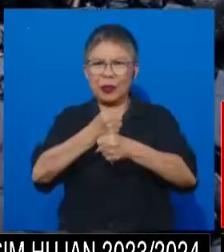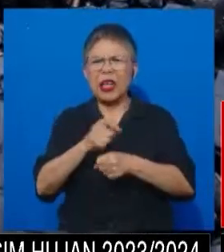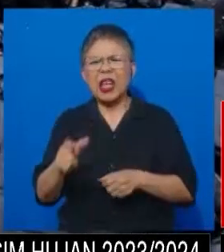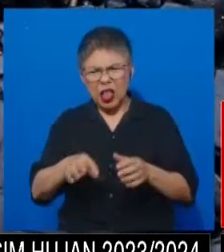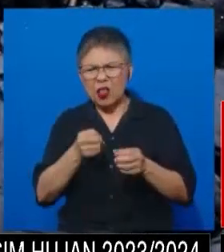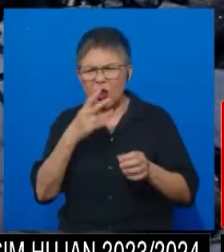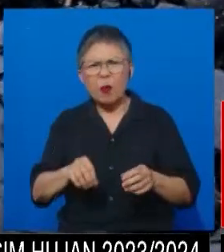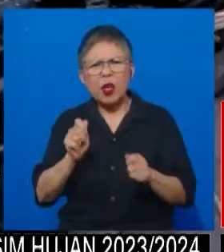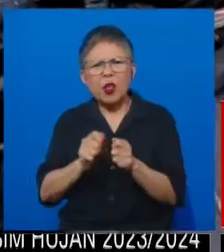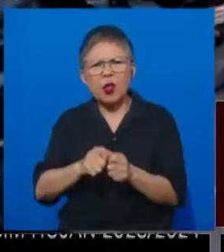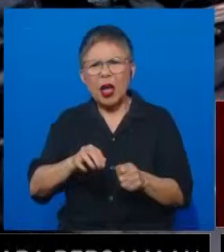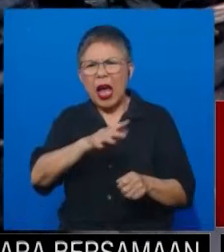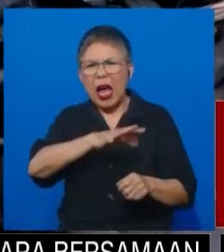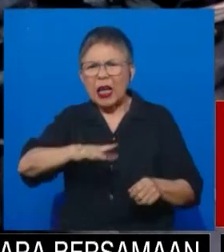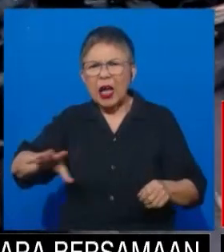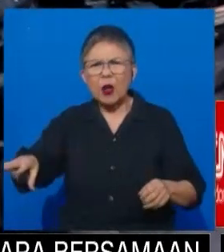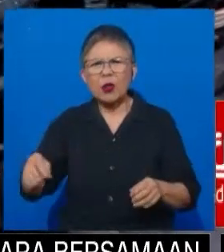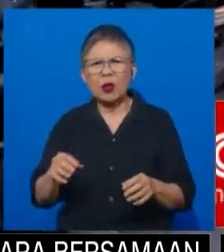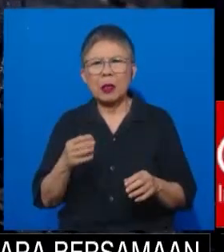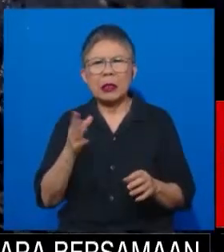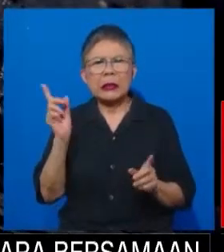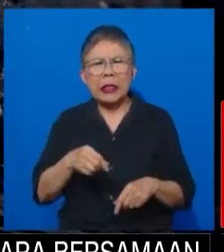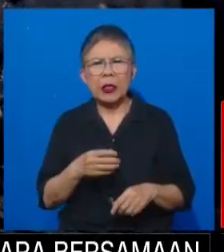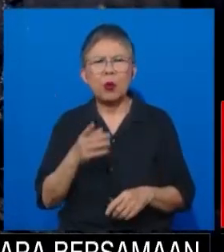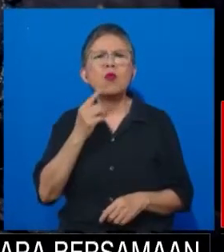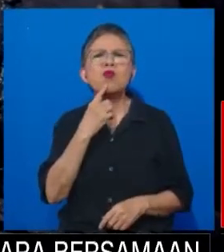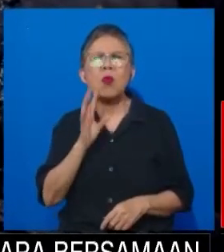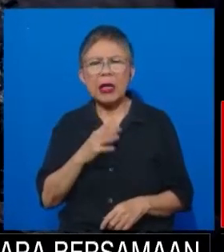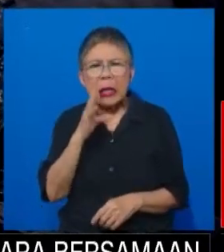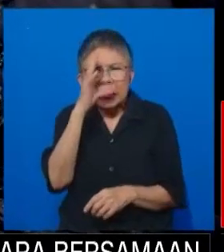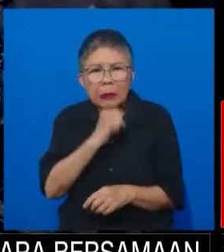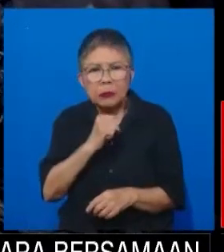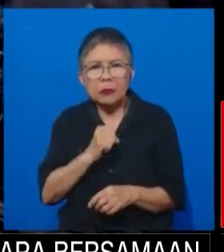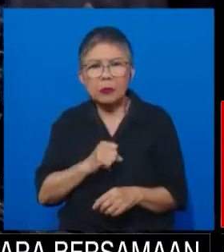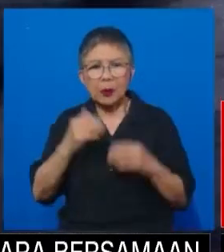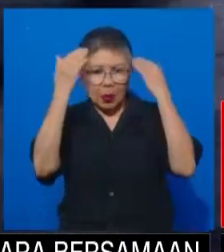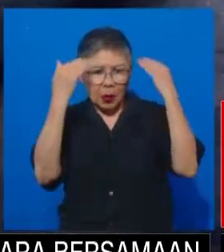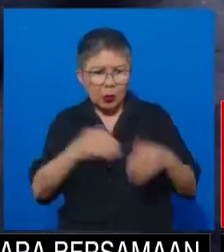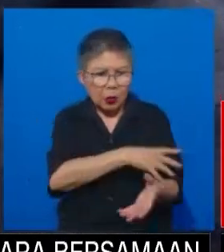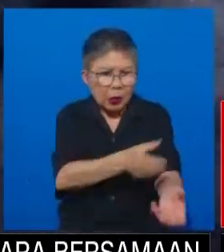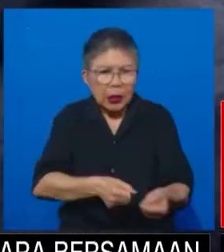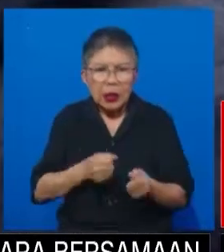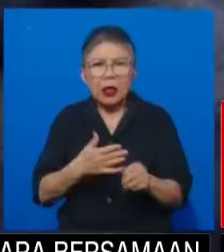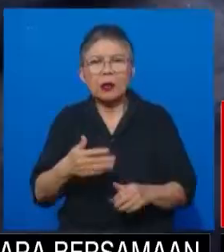cemaran batu bara membuat air laut kini menghitam. Bahkan hasil tangkapan nelayan jadi berkurang.